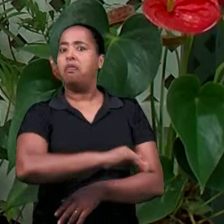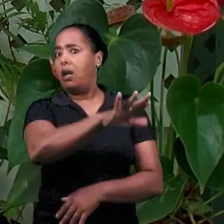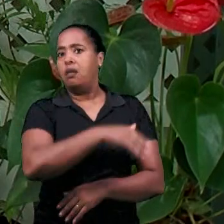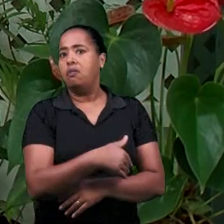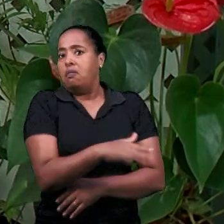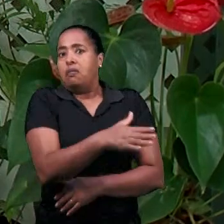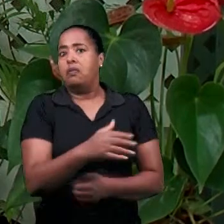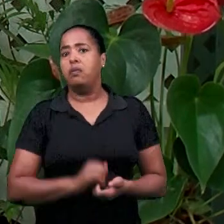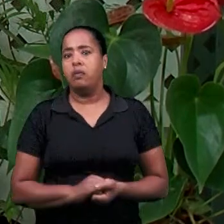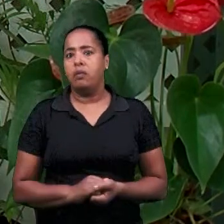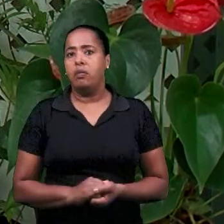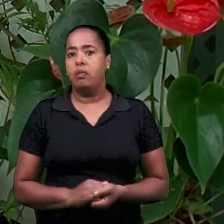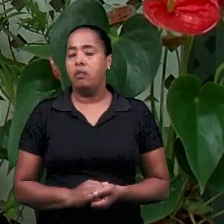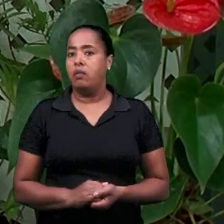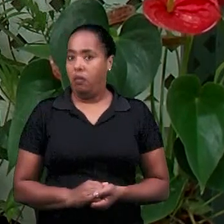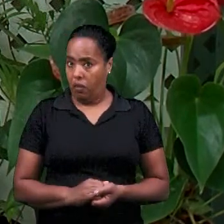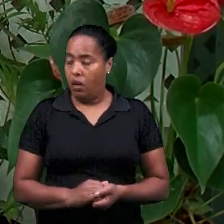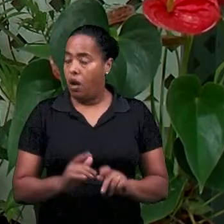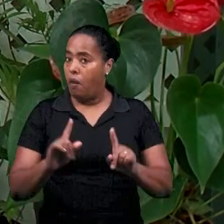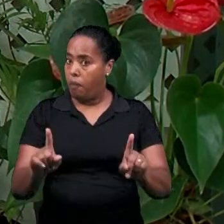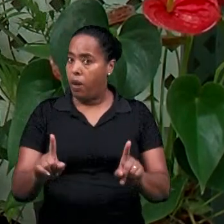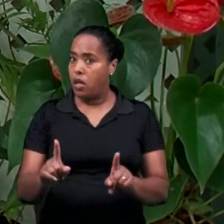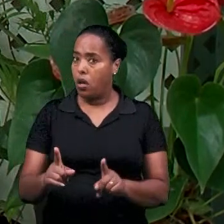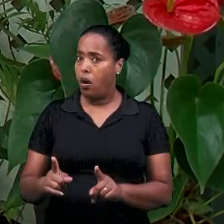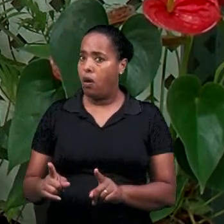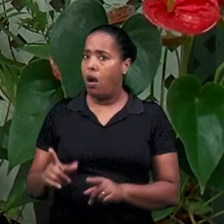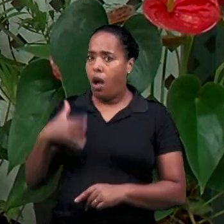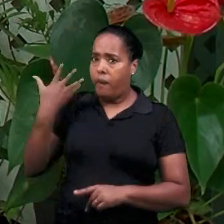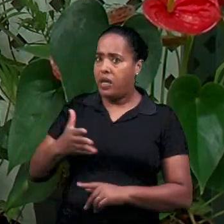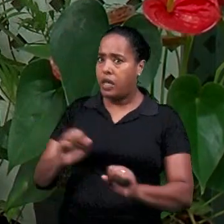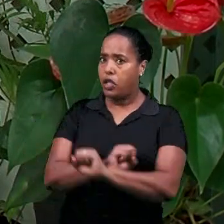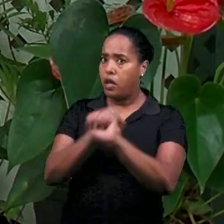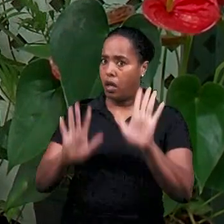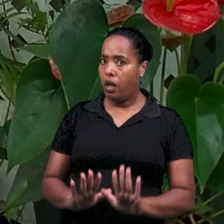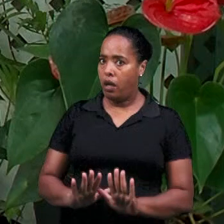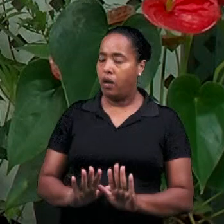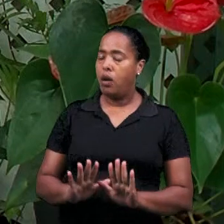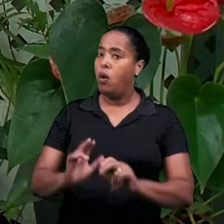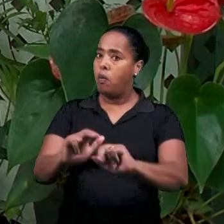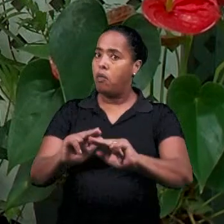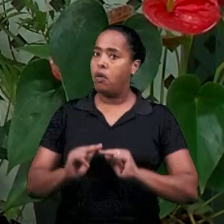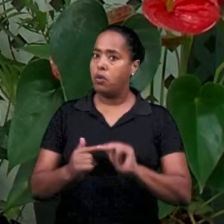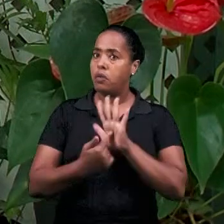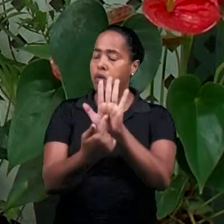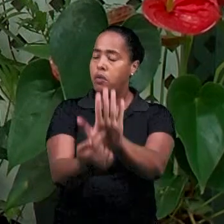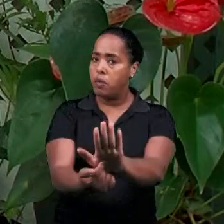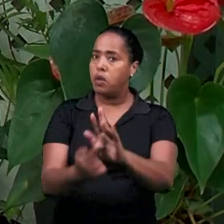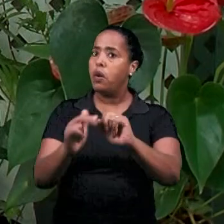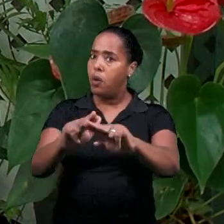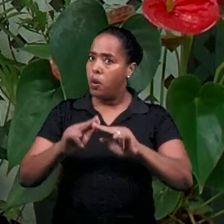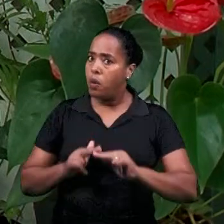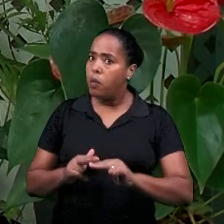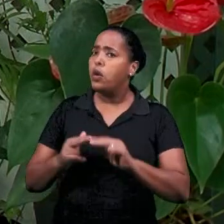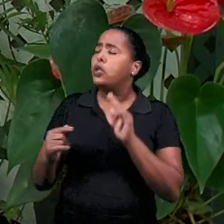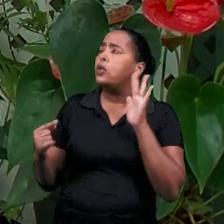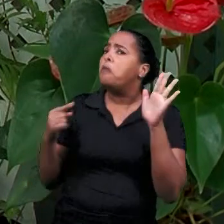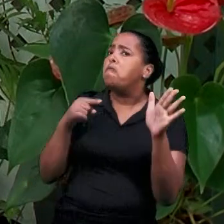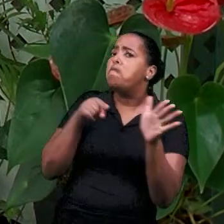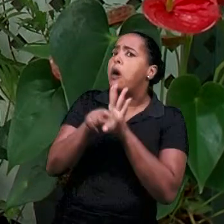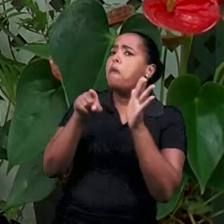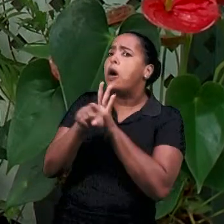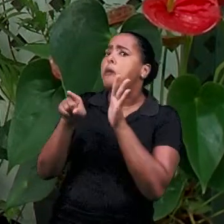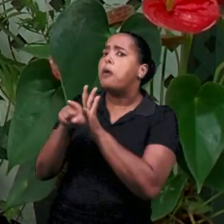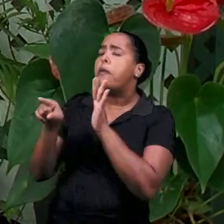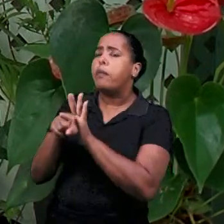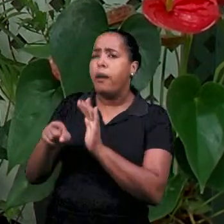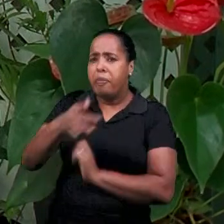Y attendez, qu'est-ce qui va se passer? Mais il y a un mot clair, c'est pour cela que nous montrons ici. C'est pour cela que nous posons des